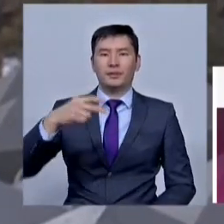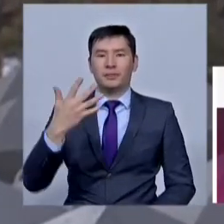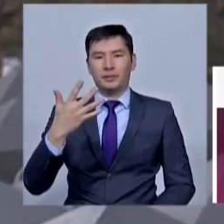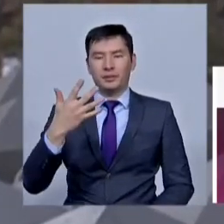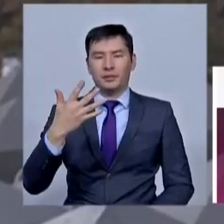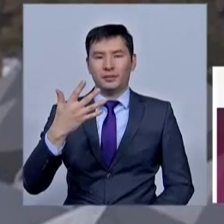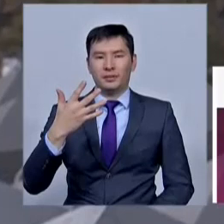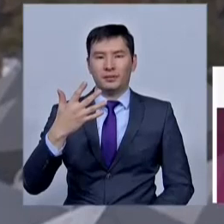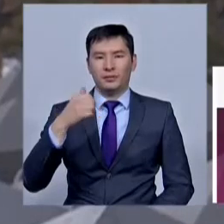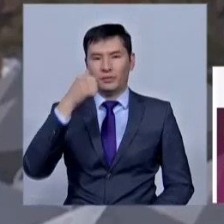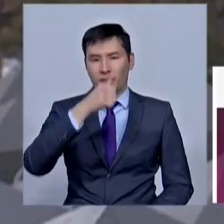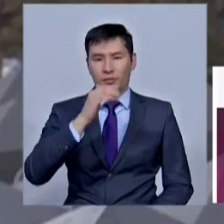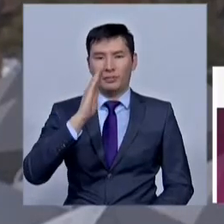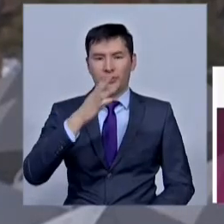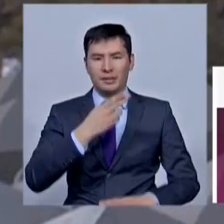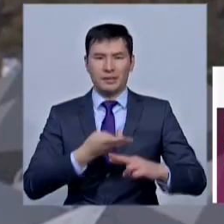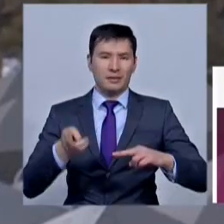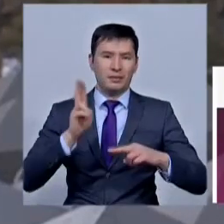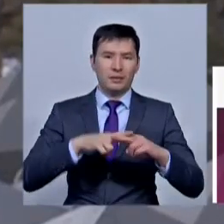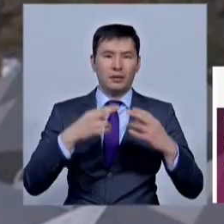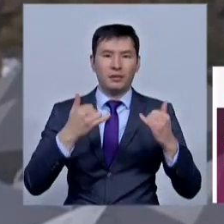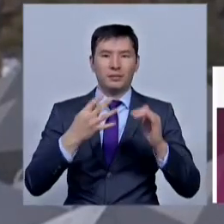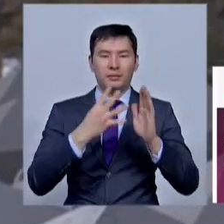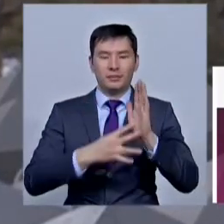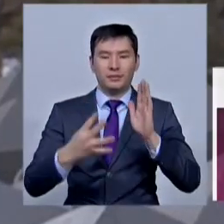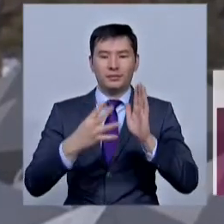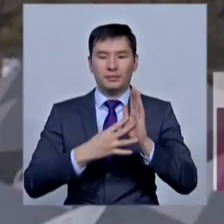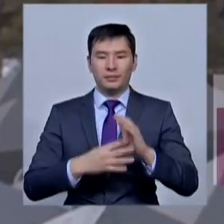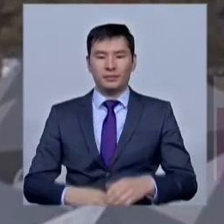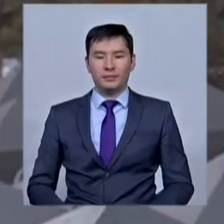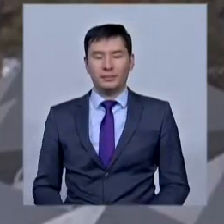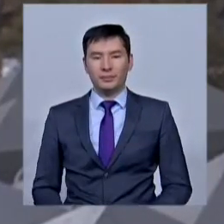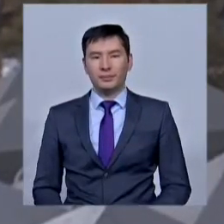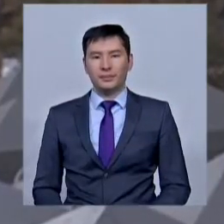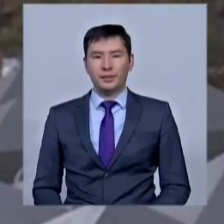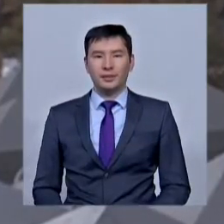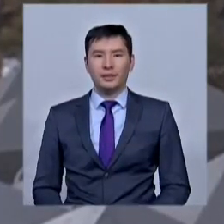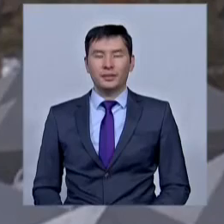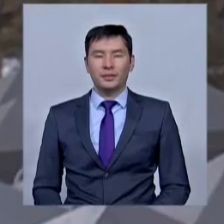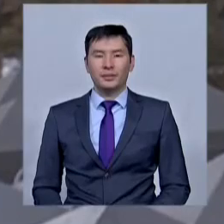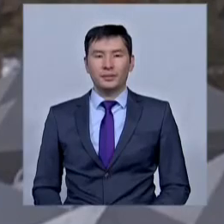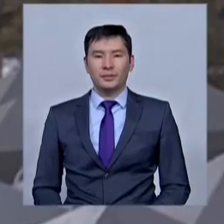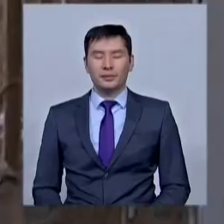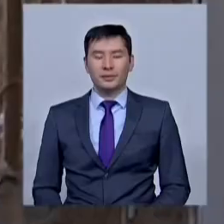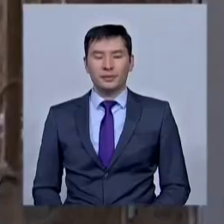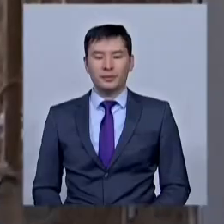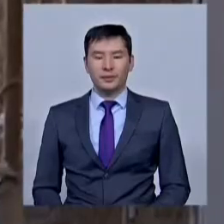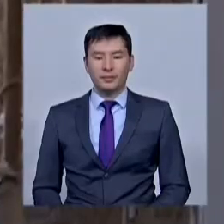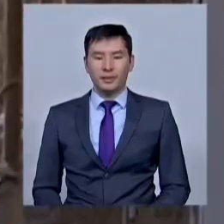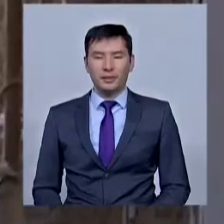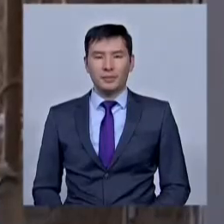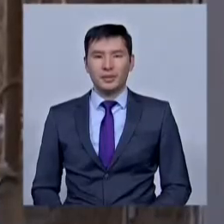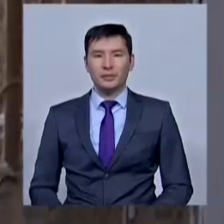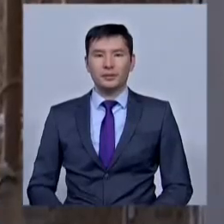болып есептеледі. Енді бүгінгі таңда 99% уже газ құбырына қосылған, газ құбырлары жүргізілген. Ал